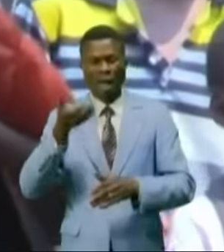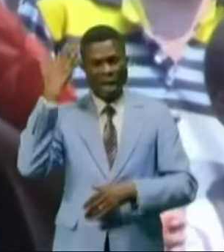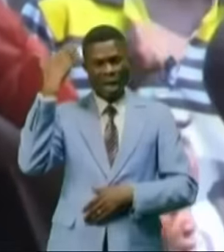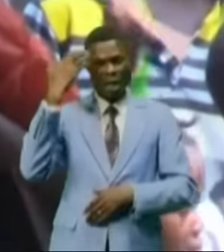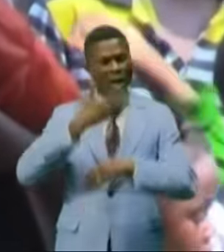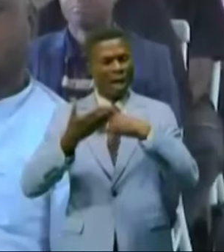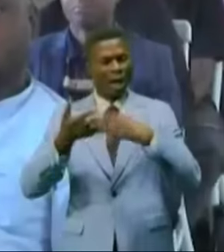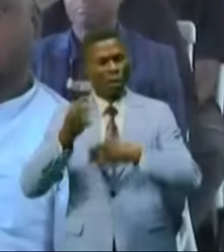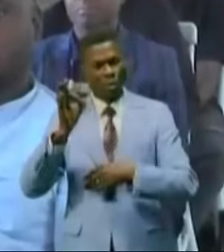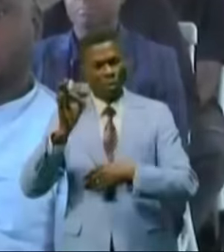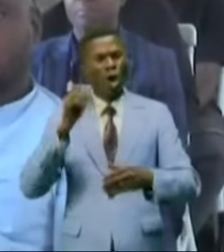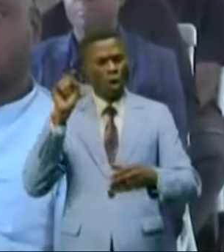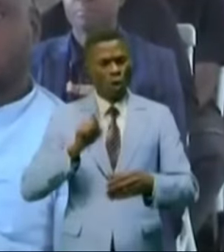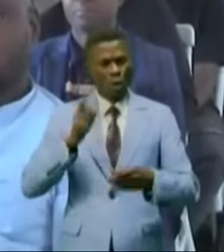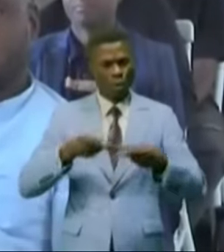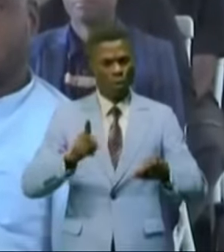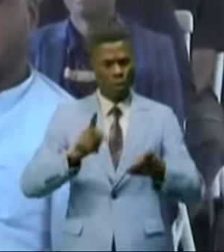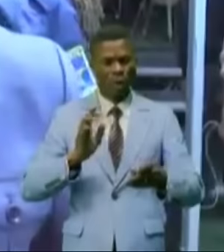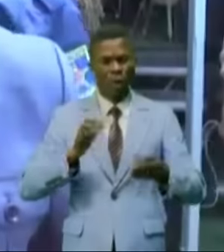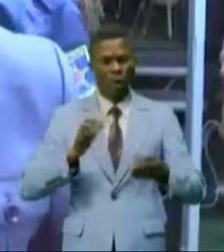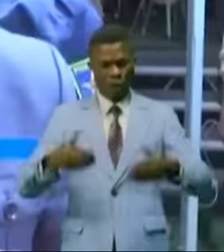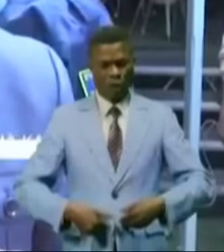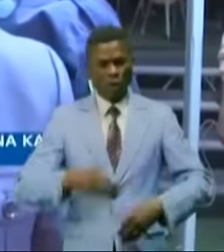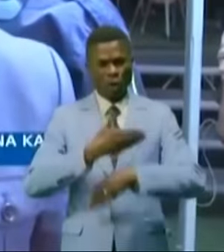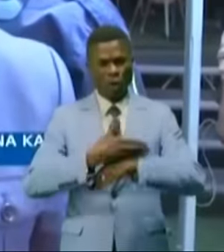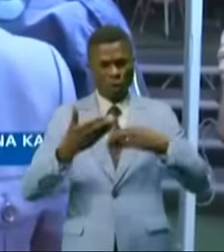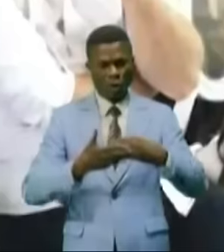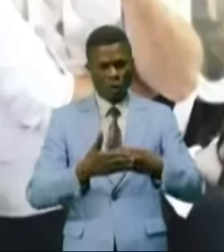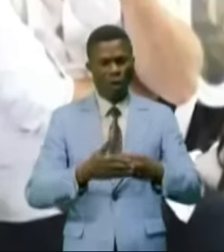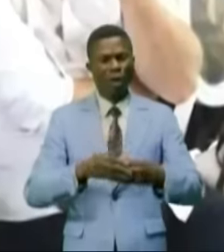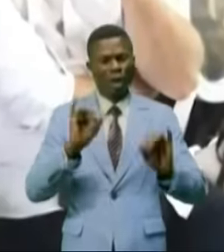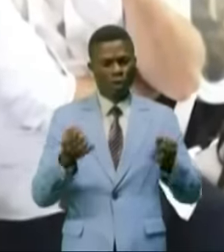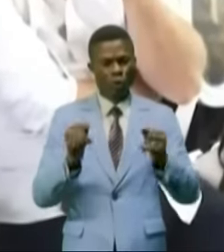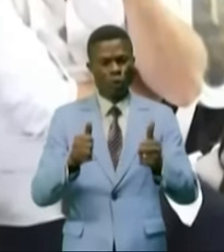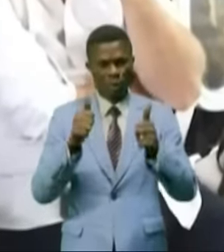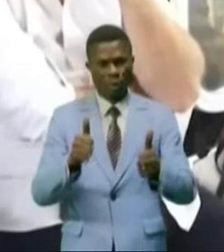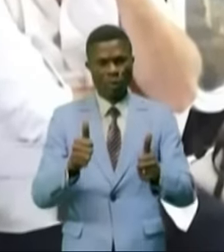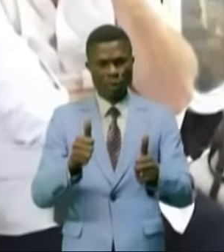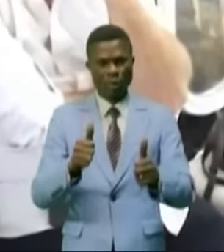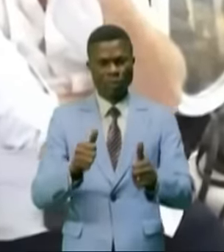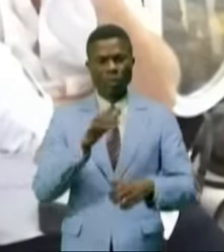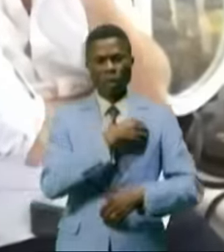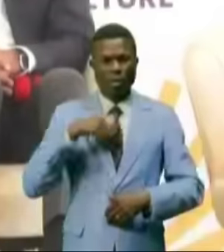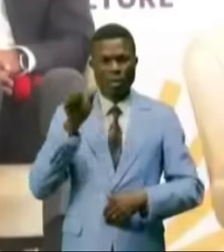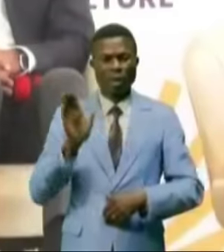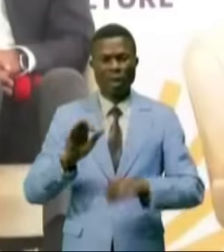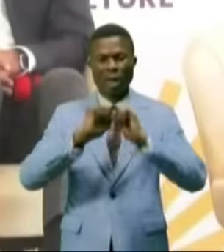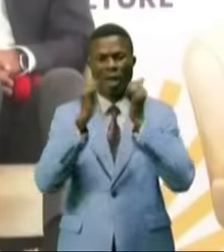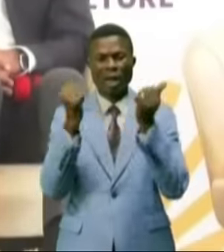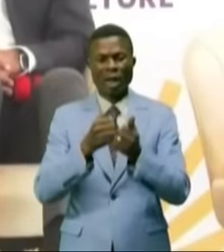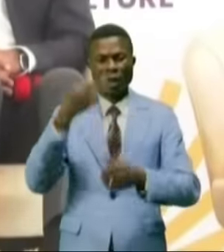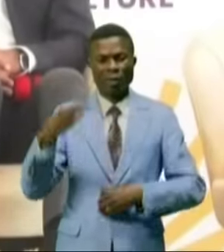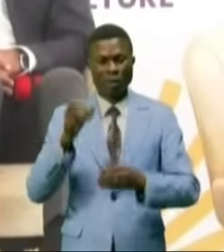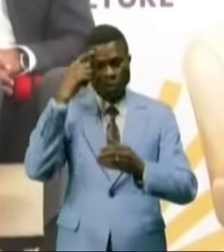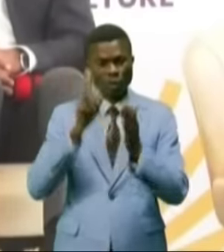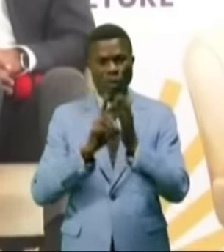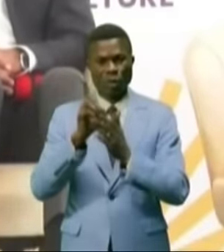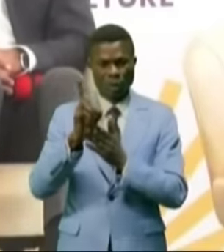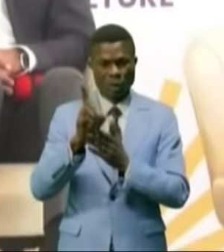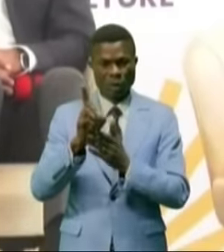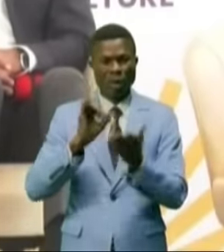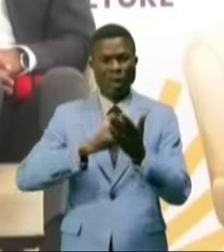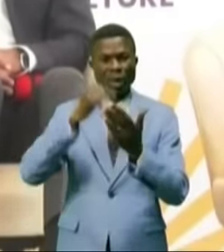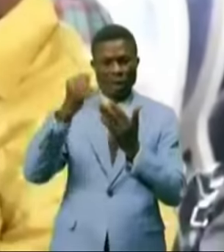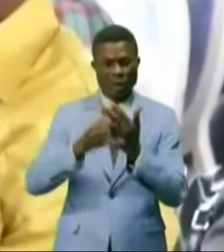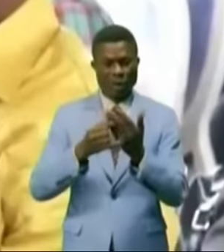construire pour permettre à notre jeunesse de trouver des repères. Pour la directrice de l'Agence française de développement, ces